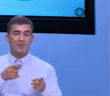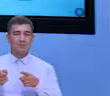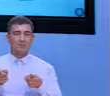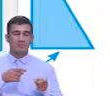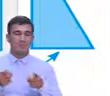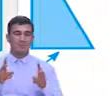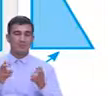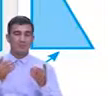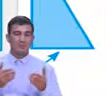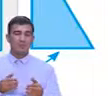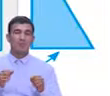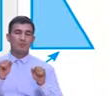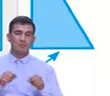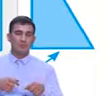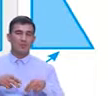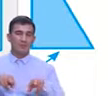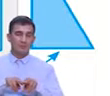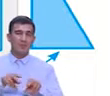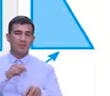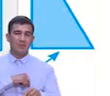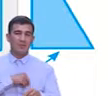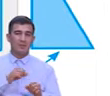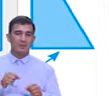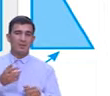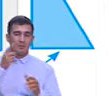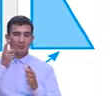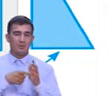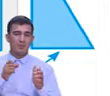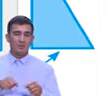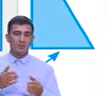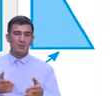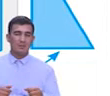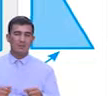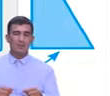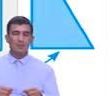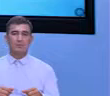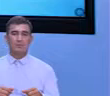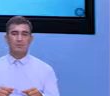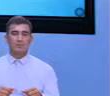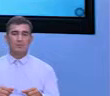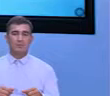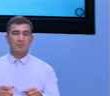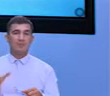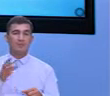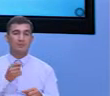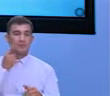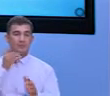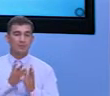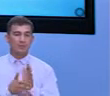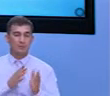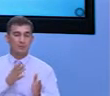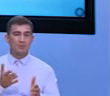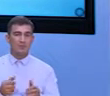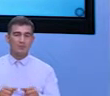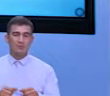bilan tengdosh shakl ekanligini aniqlab olsangiz bo'ladi. Vazifani diqqat